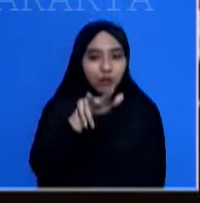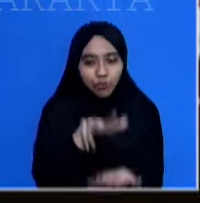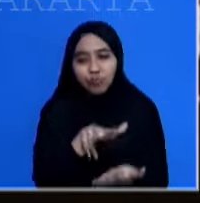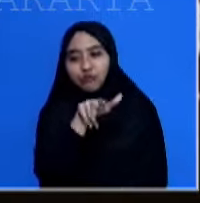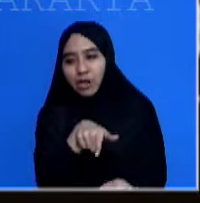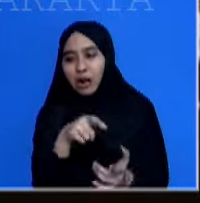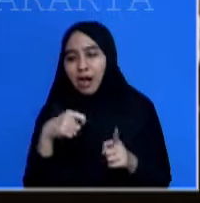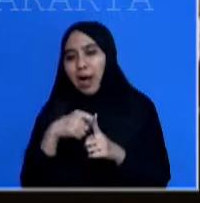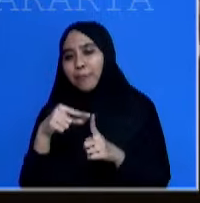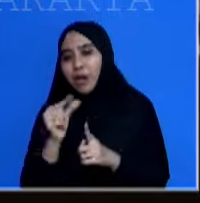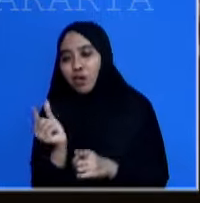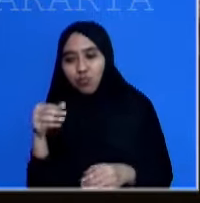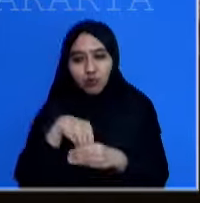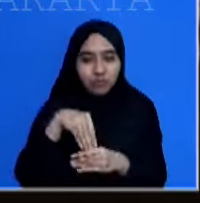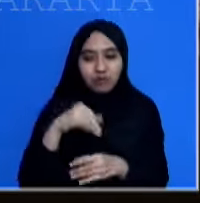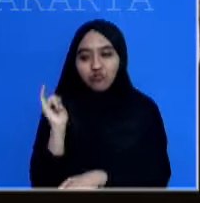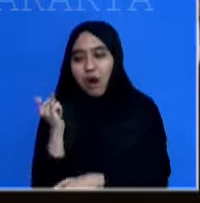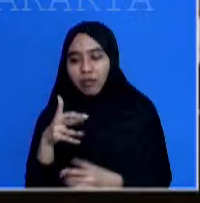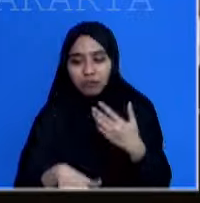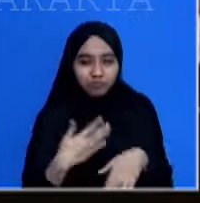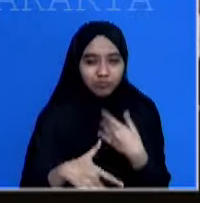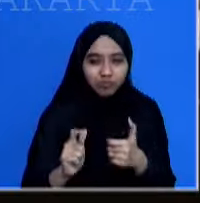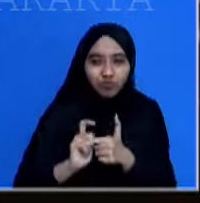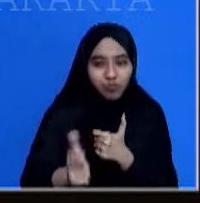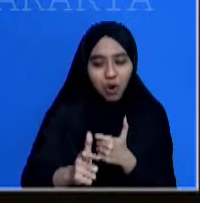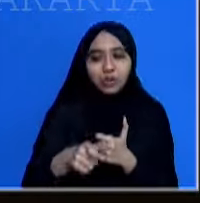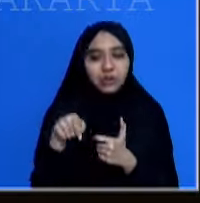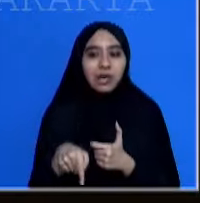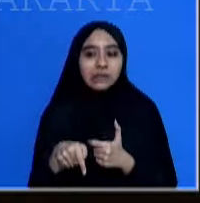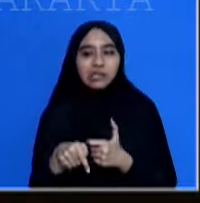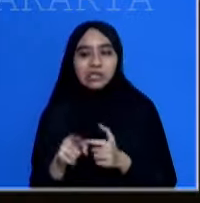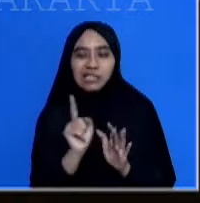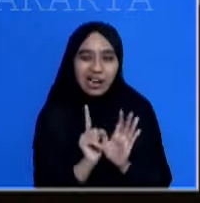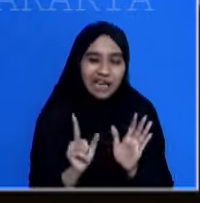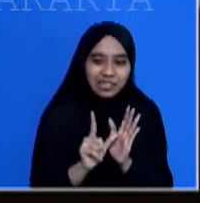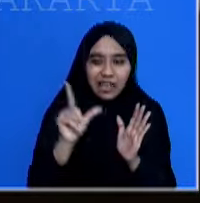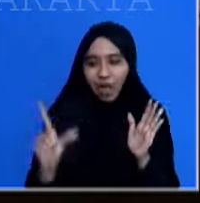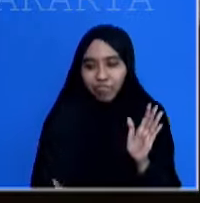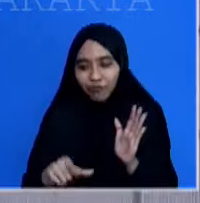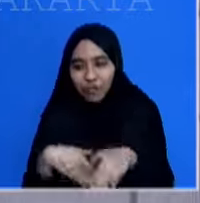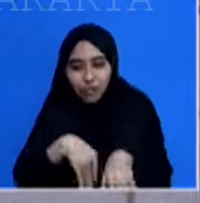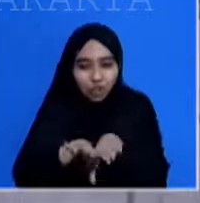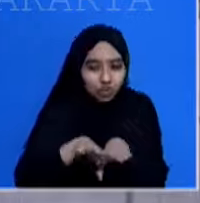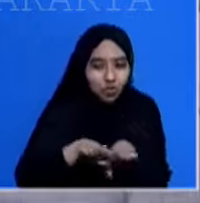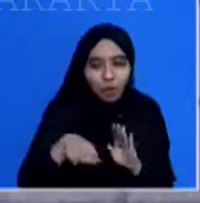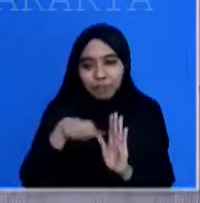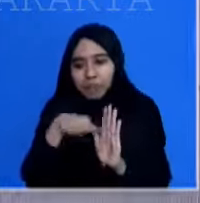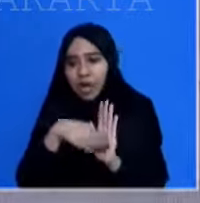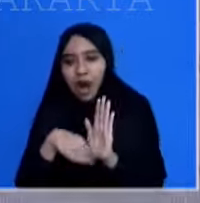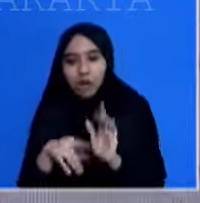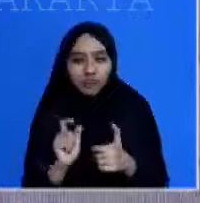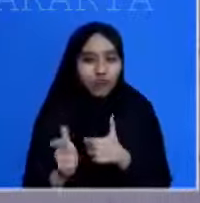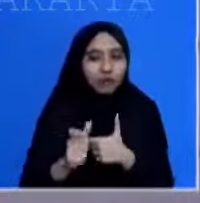KPU Kota Yogyakarta segera melanjutkan proses penetapan perolehan kursi dan anggota terpilih sesuai dengan prosedur yang ada,